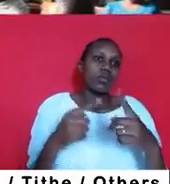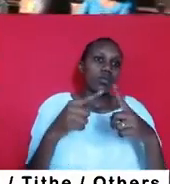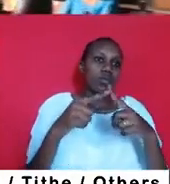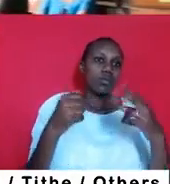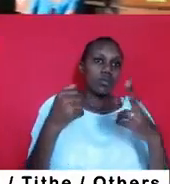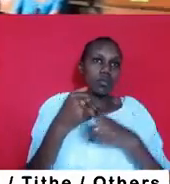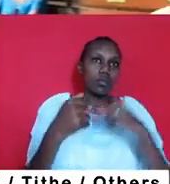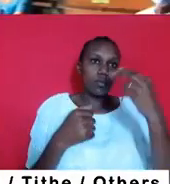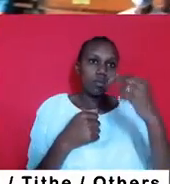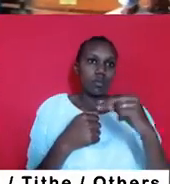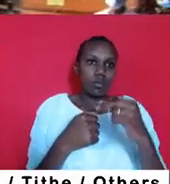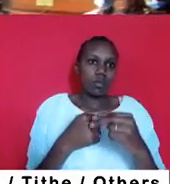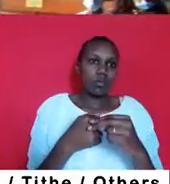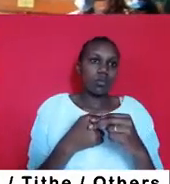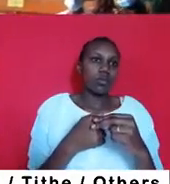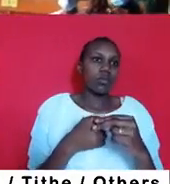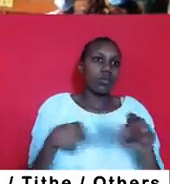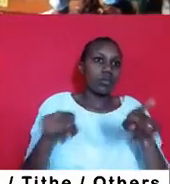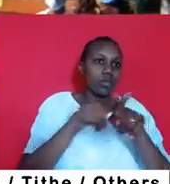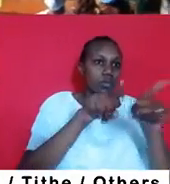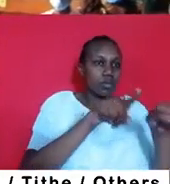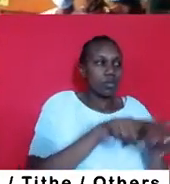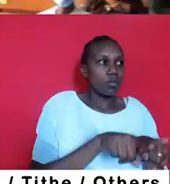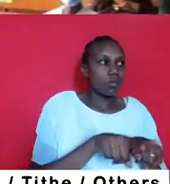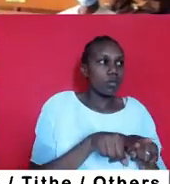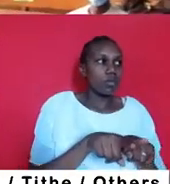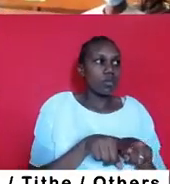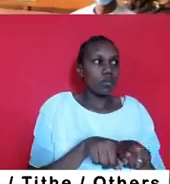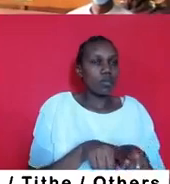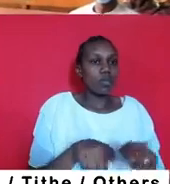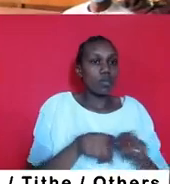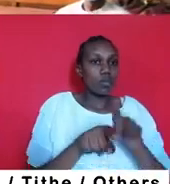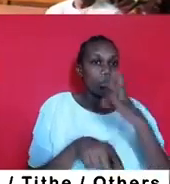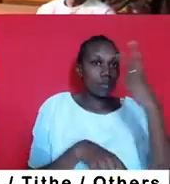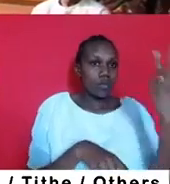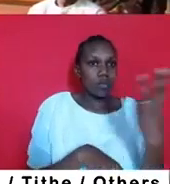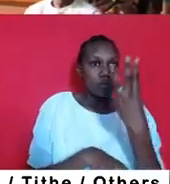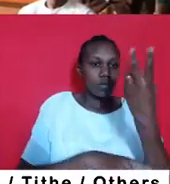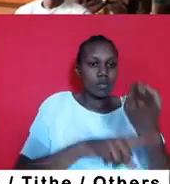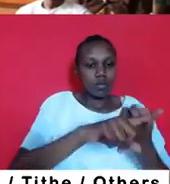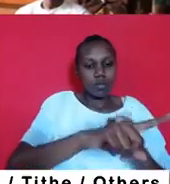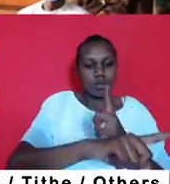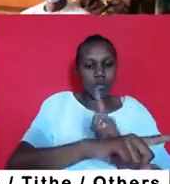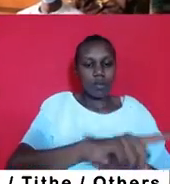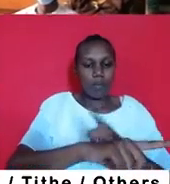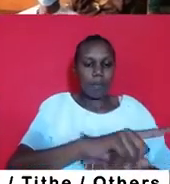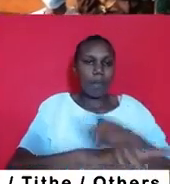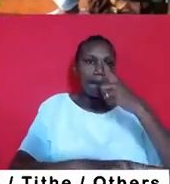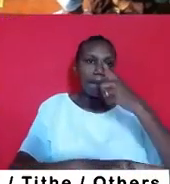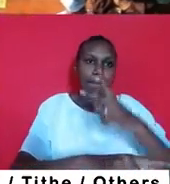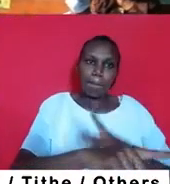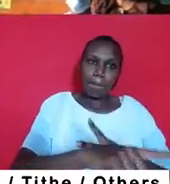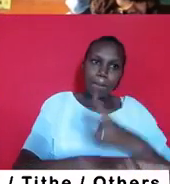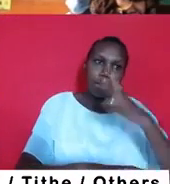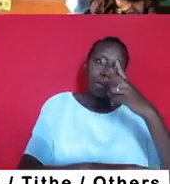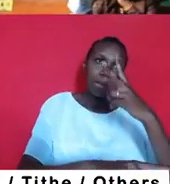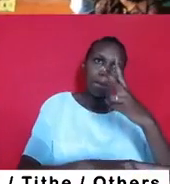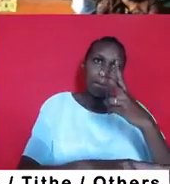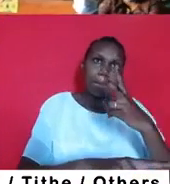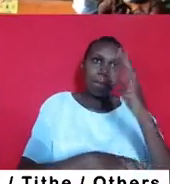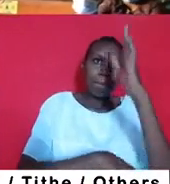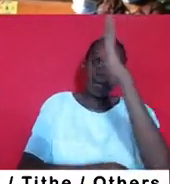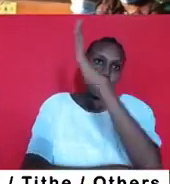hadi saa 1, na vile vile siku hiyo kutoka saa 7 hadi saa